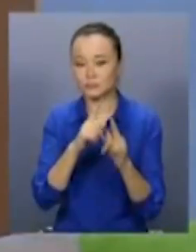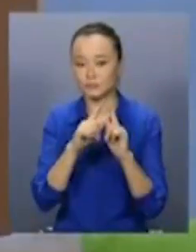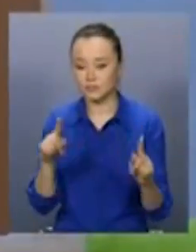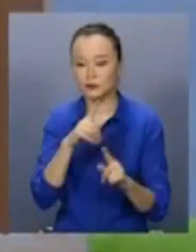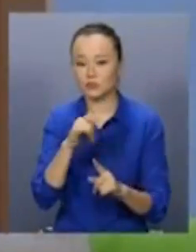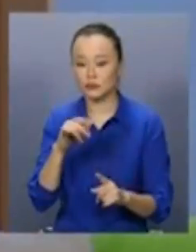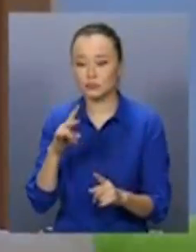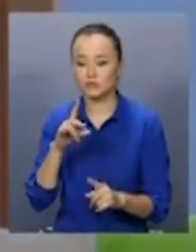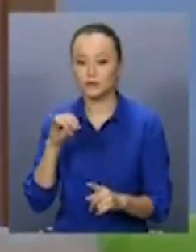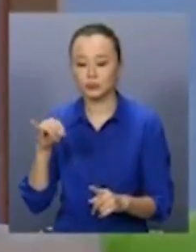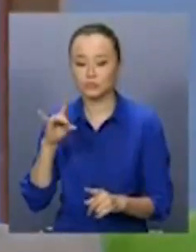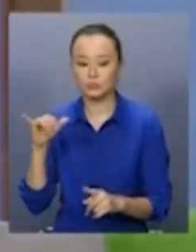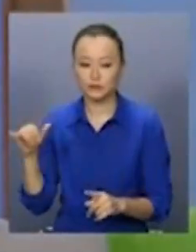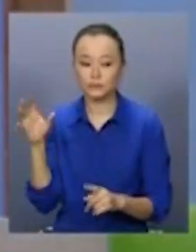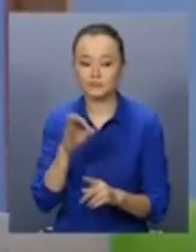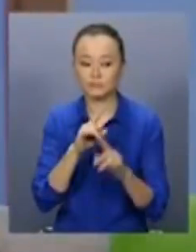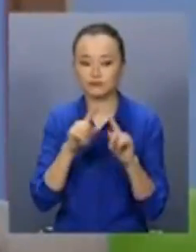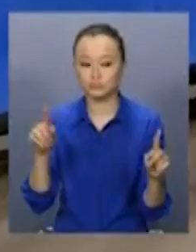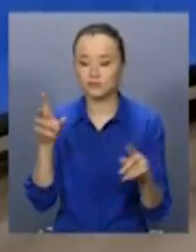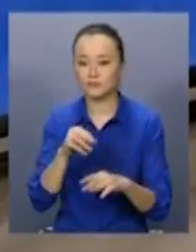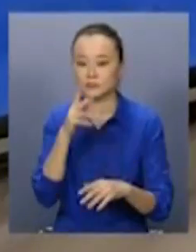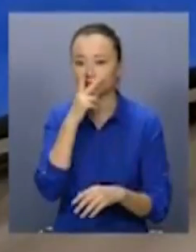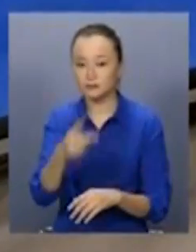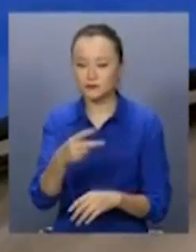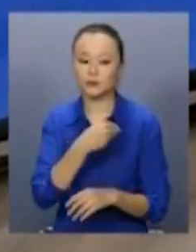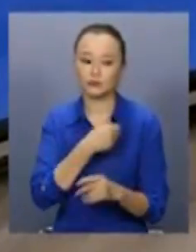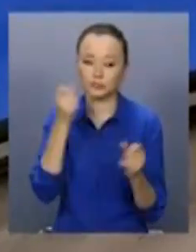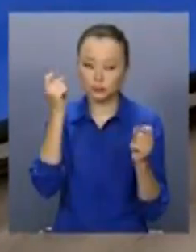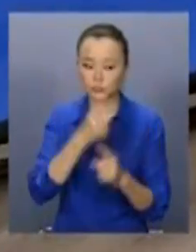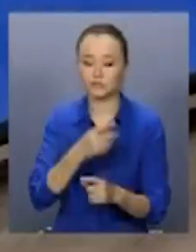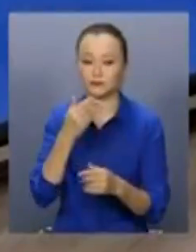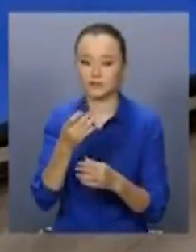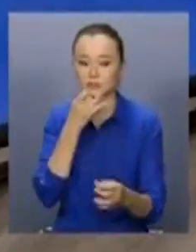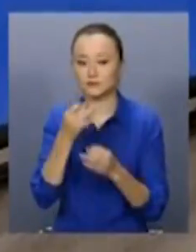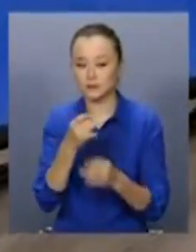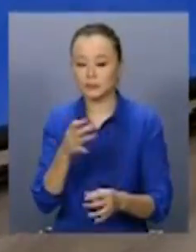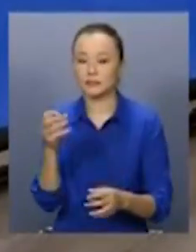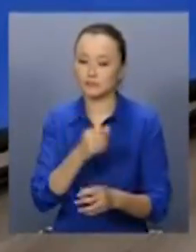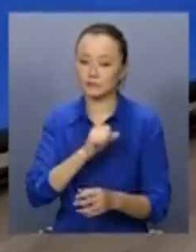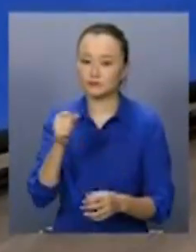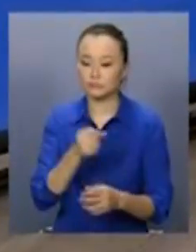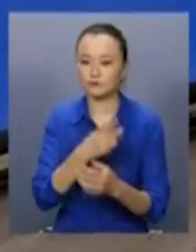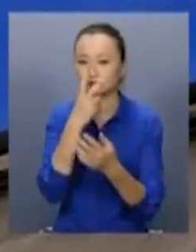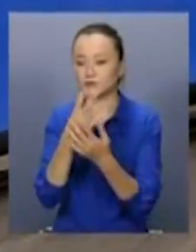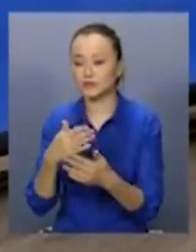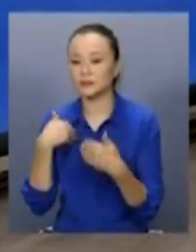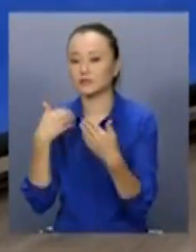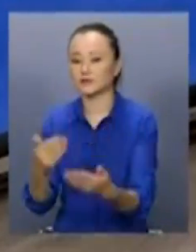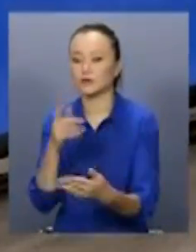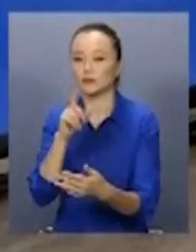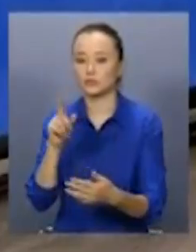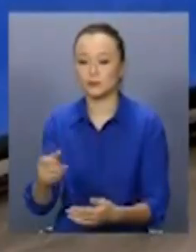гозюрю, каратэ-доның ерекше әдіс тәсілдерін көрсек, білсек деп сізбен сұхбаттасып, соның әдіс тәсілдерін көрерменге ұсынсақ деген